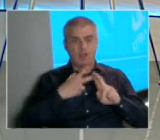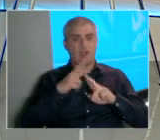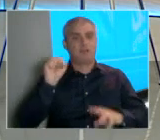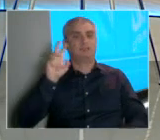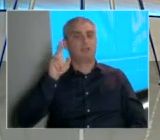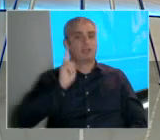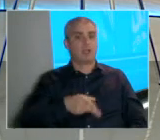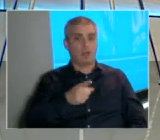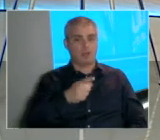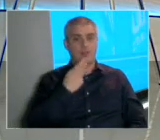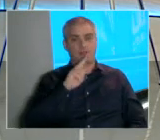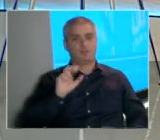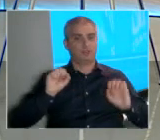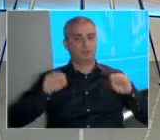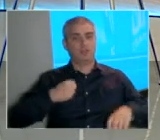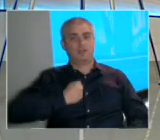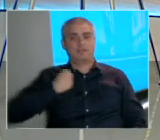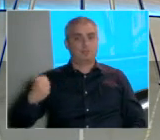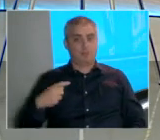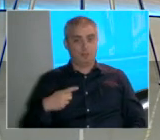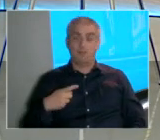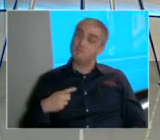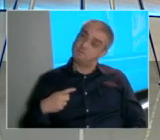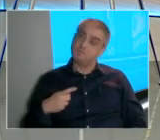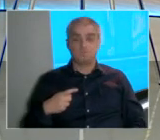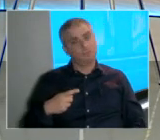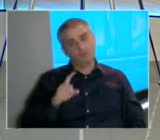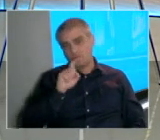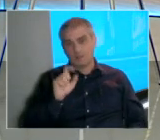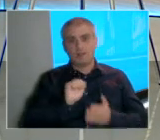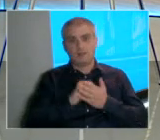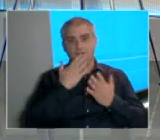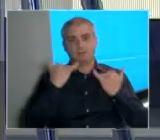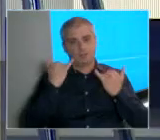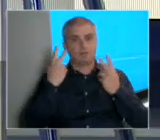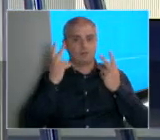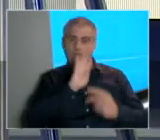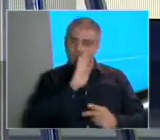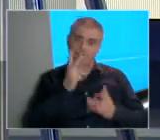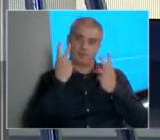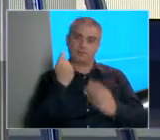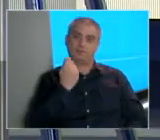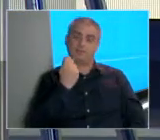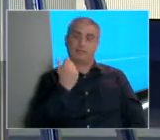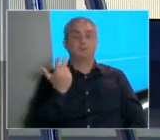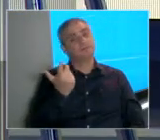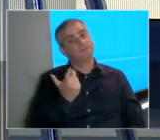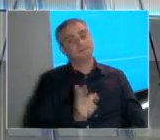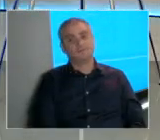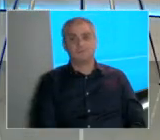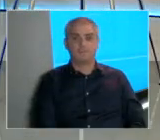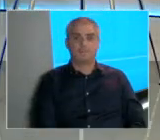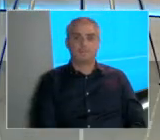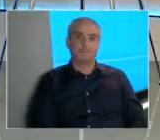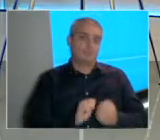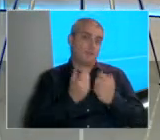שר יכול להבטיח את שלטון הימין, כנראה שלישראל היום חשוב נתניהו, אבל אולי יותר חשוב הכסף.